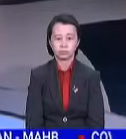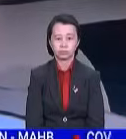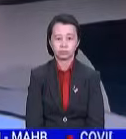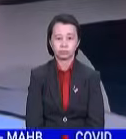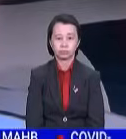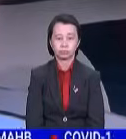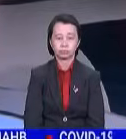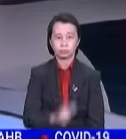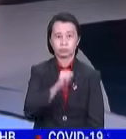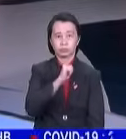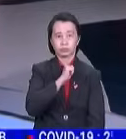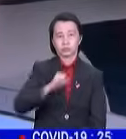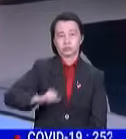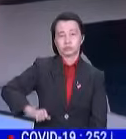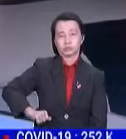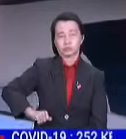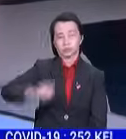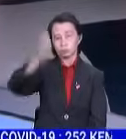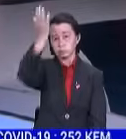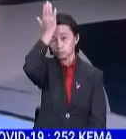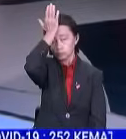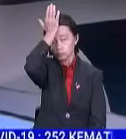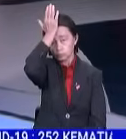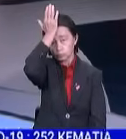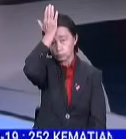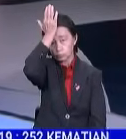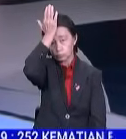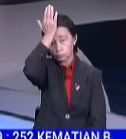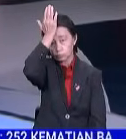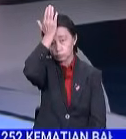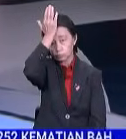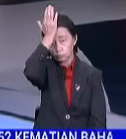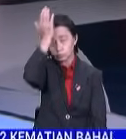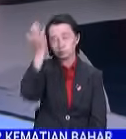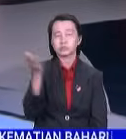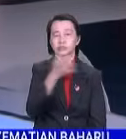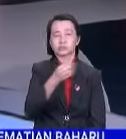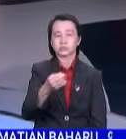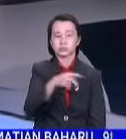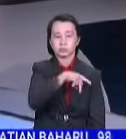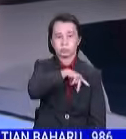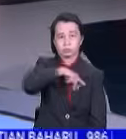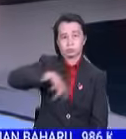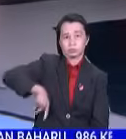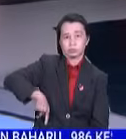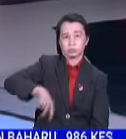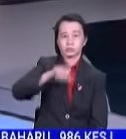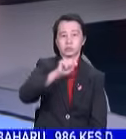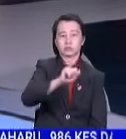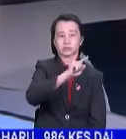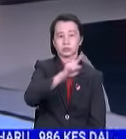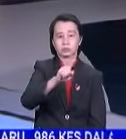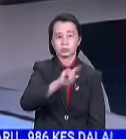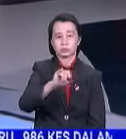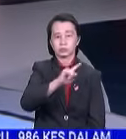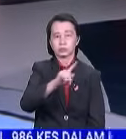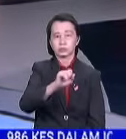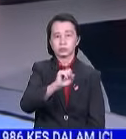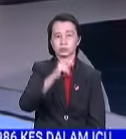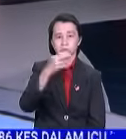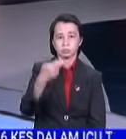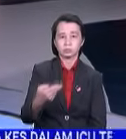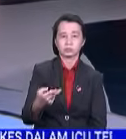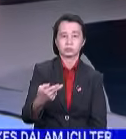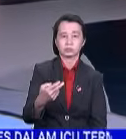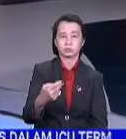hai hai yang di-pertuan Agung Sultan Baabullah Riau itu Din al-musthafa bila Syah dan Raja Permaisuri agong tuanku Hajah Azizah